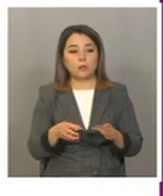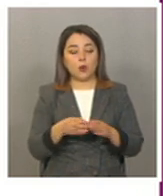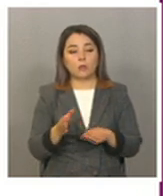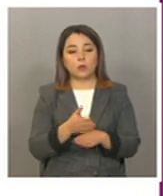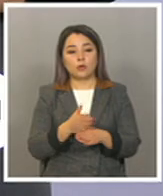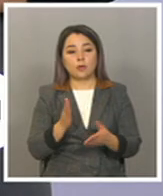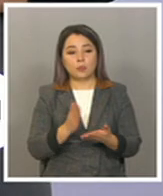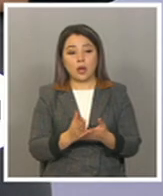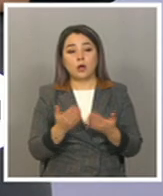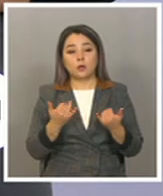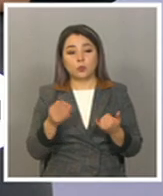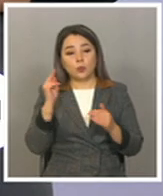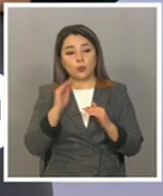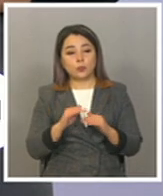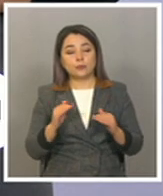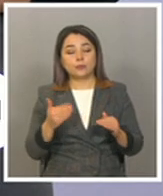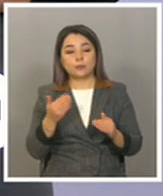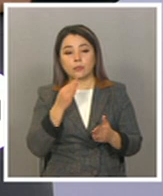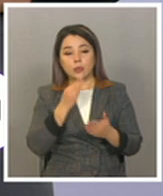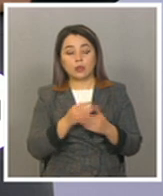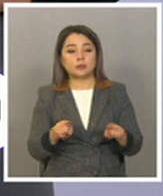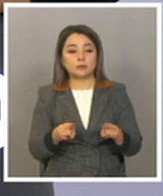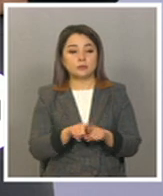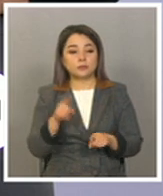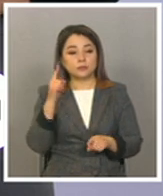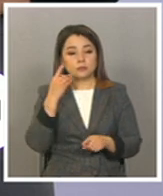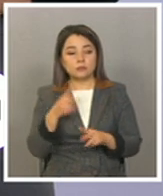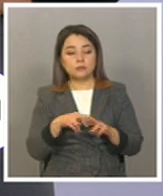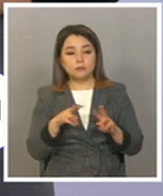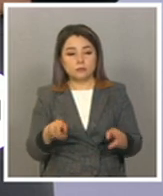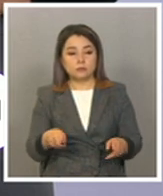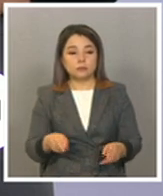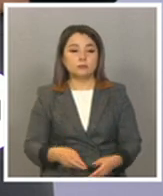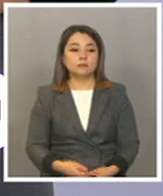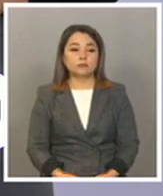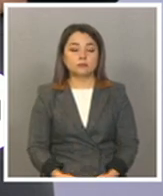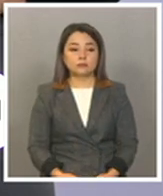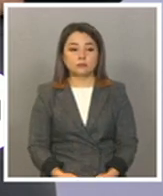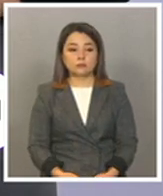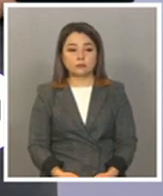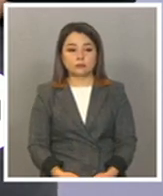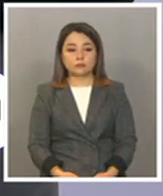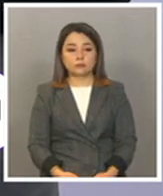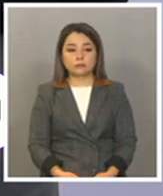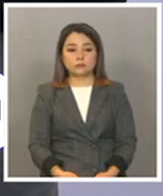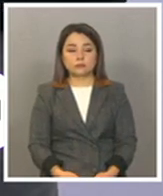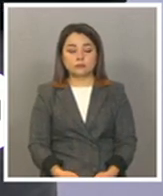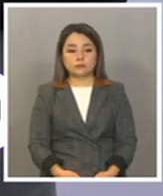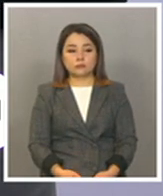болатын. Оқушылар, сіздердің жауаптарыңыз осы нұсқамен сәйкес деген ойдамын. Жарайсыздар.